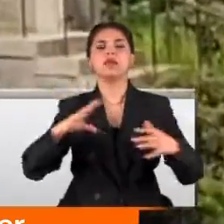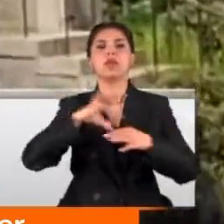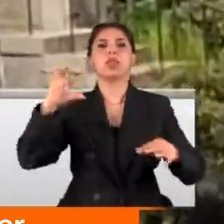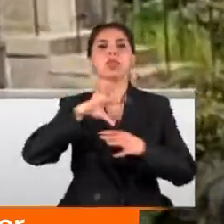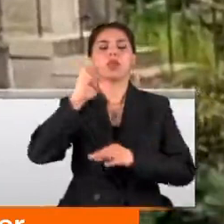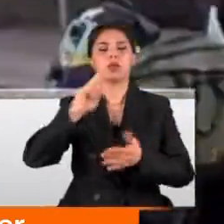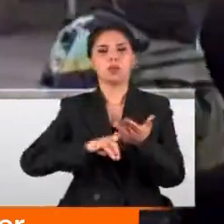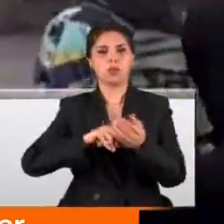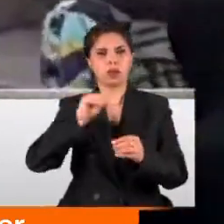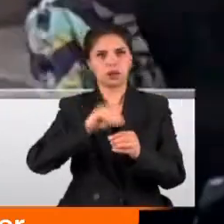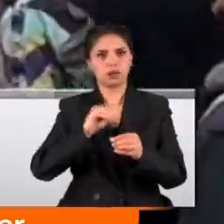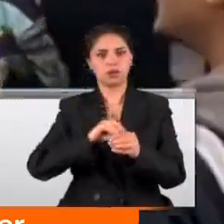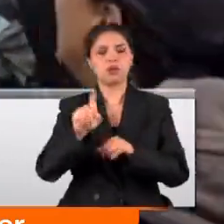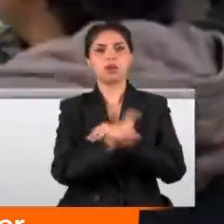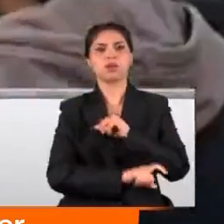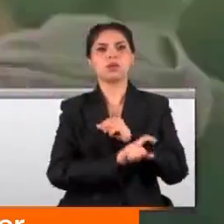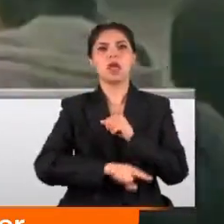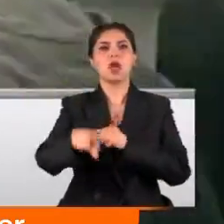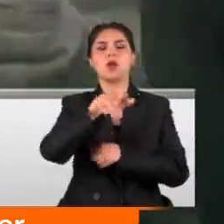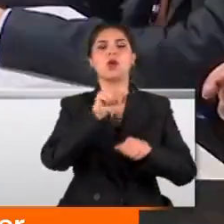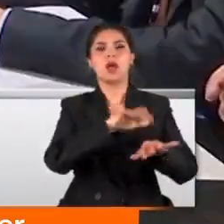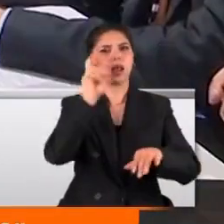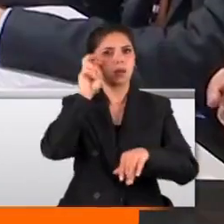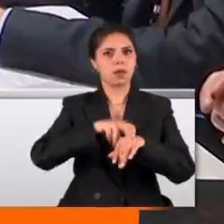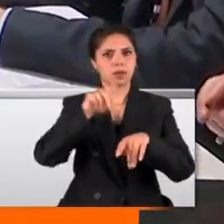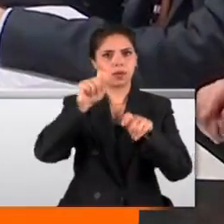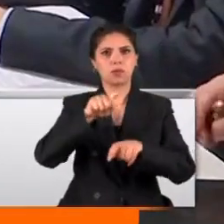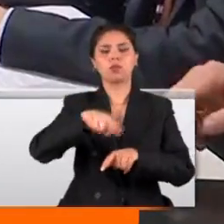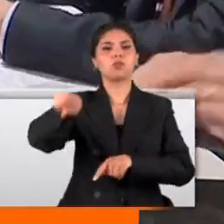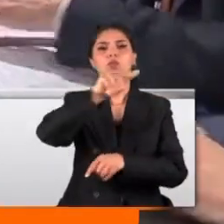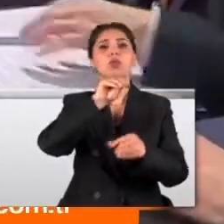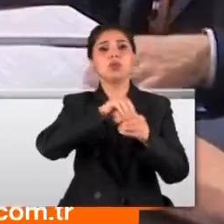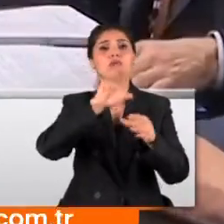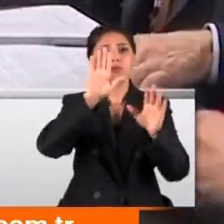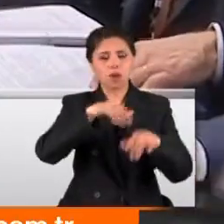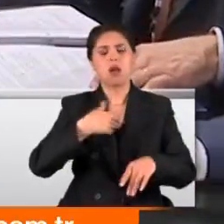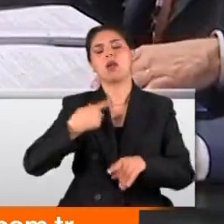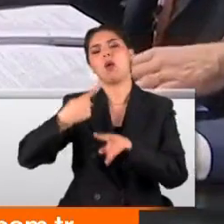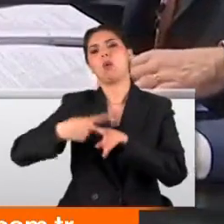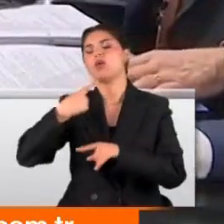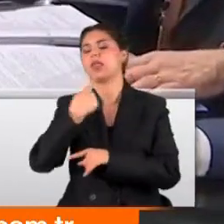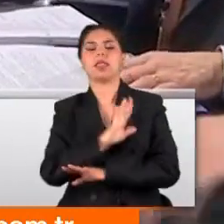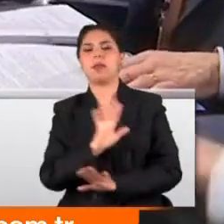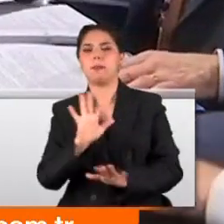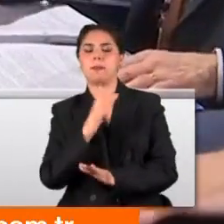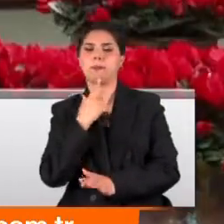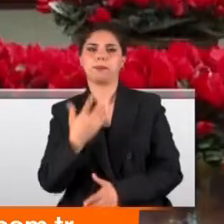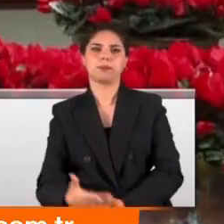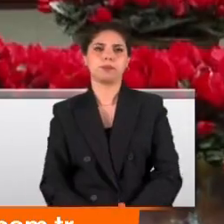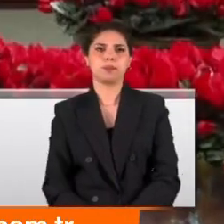içinse ülkedeki terör propagandalarını hatırlatan Erdoğan, bu tablo içerisinde bu işe olumlu yaklaşamayız vurgusunda